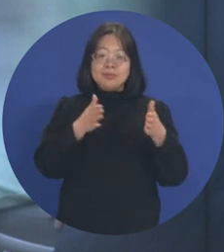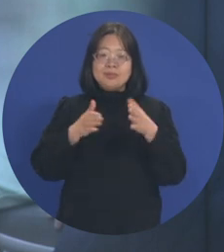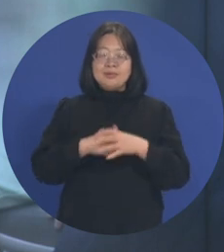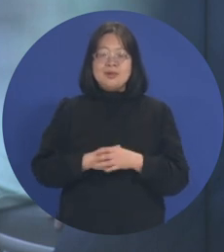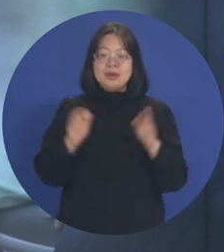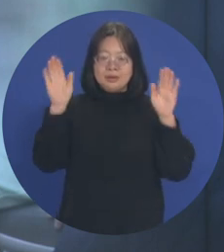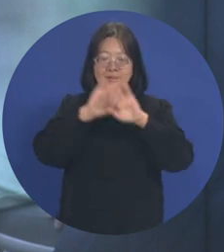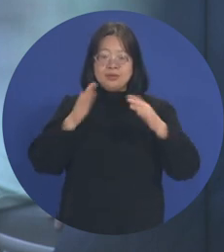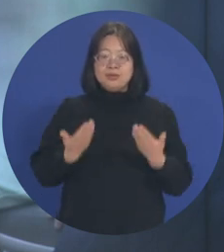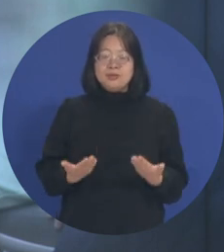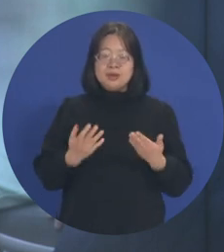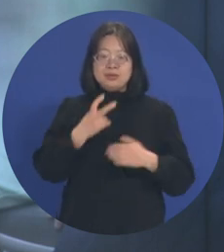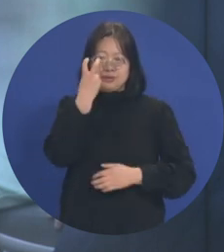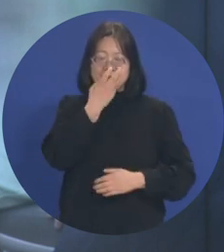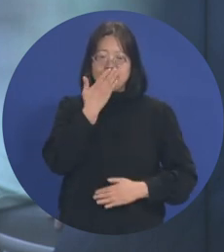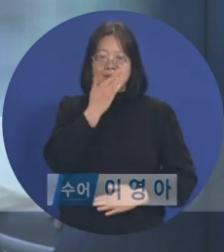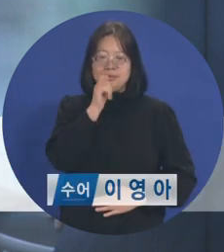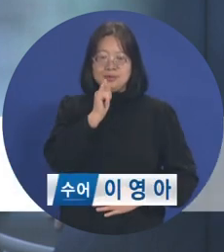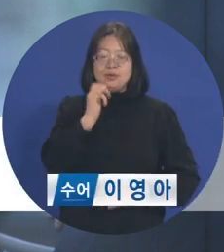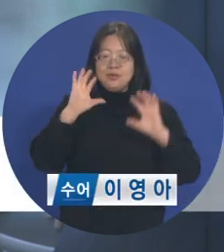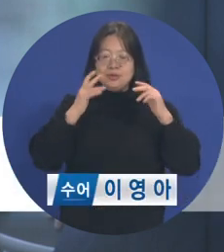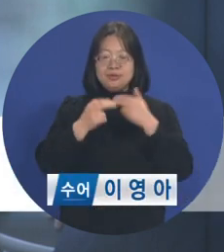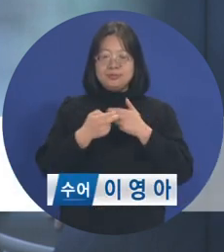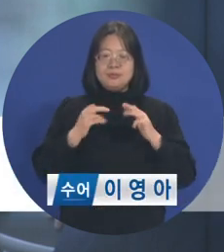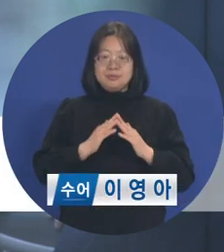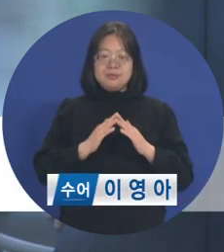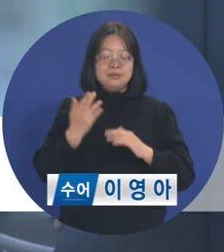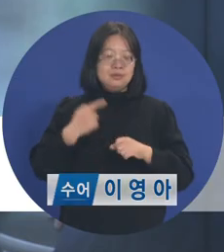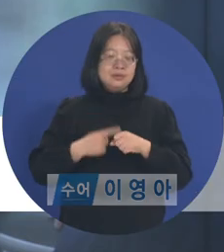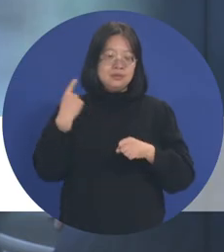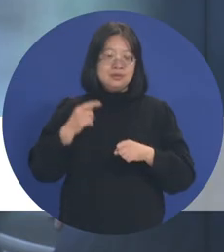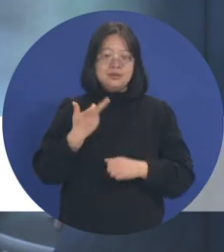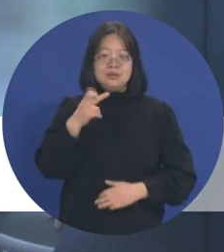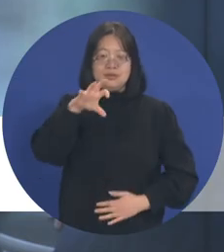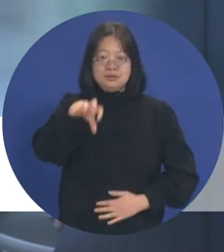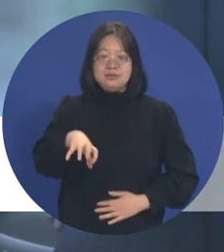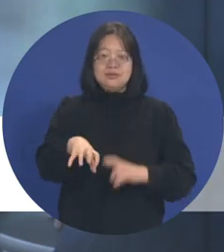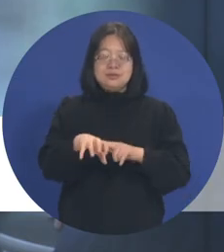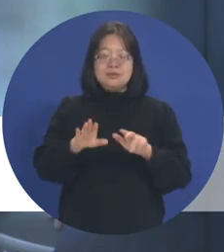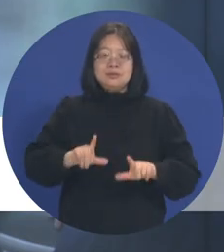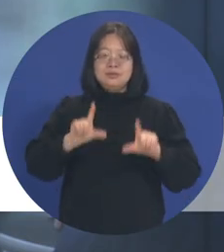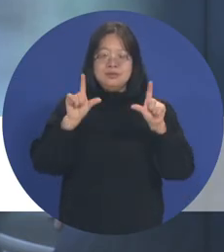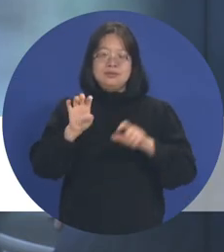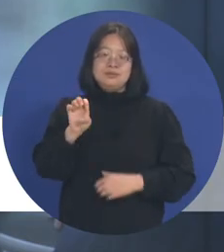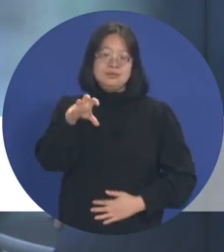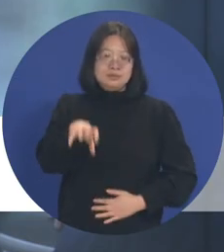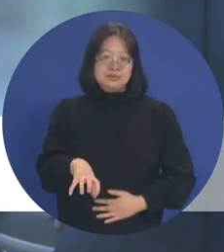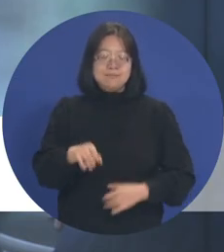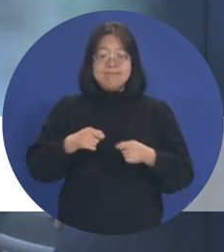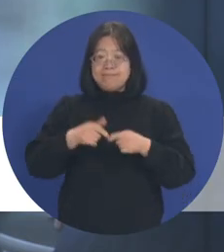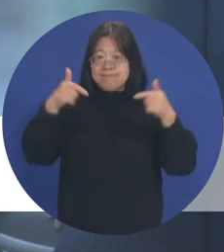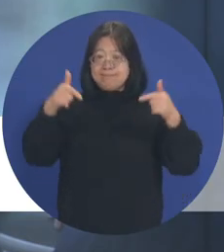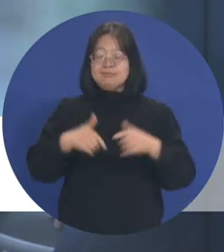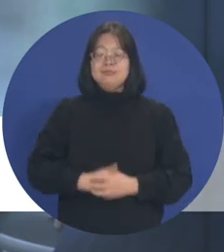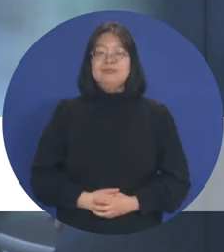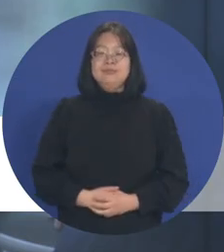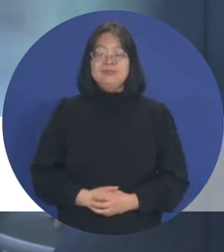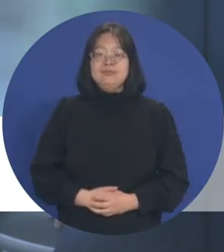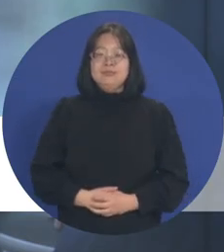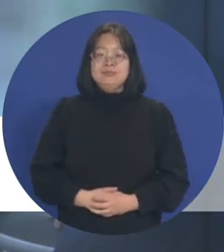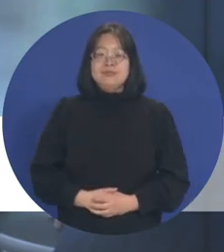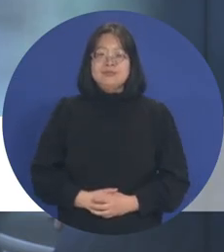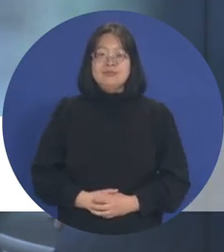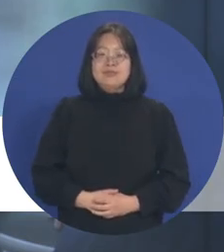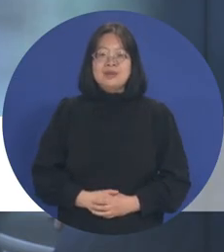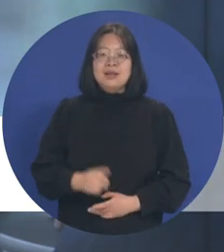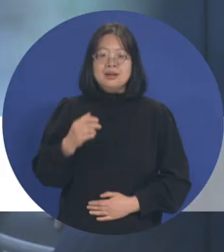경기도가 야간과 휴일에도 진료를 볼수 있는 어린이 병원을 지난해 17곳에서 올해 40곳으로 대폭 늘렸습니다.